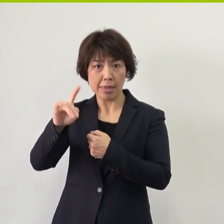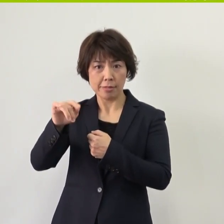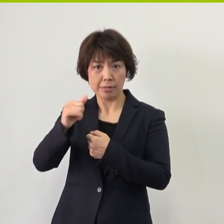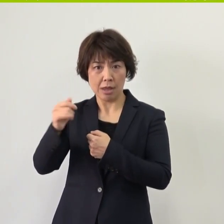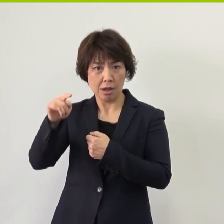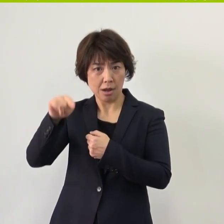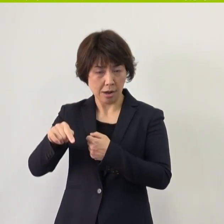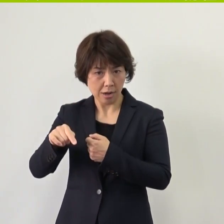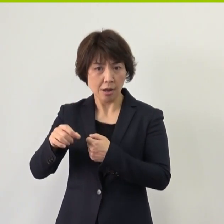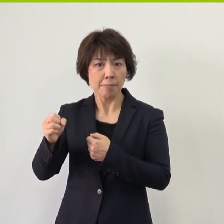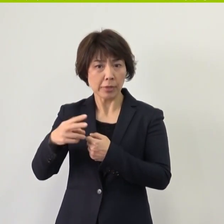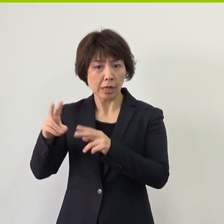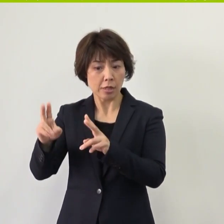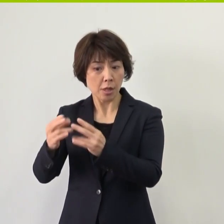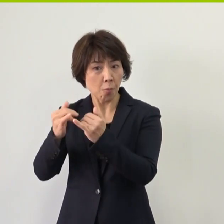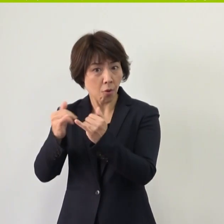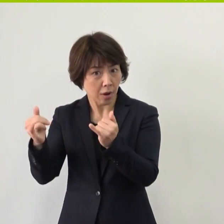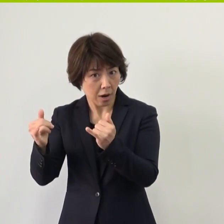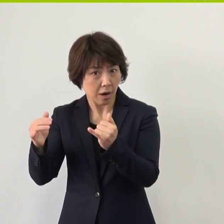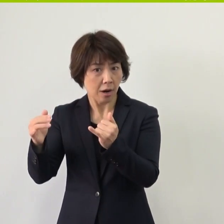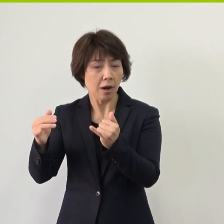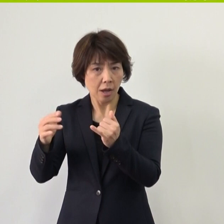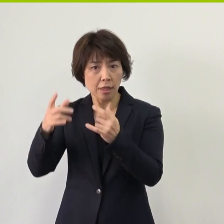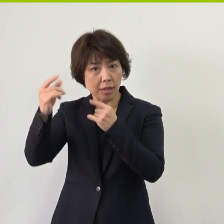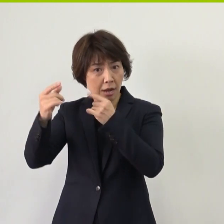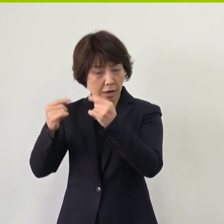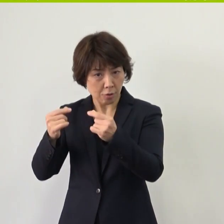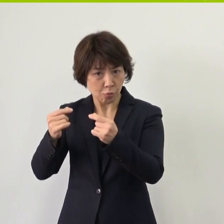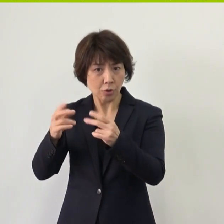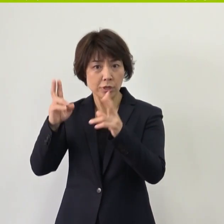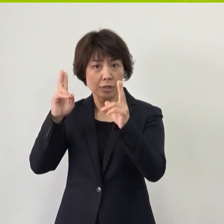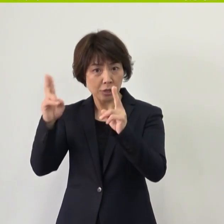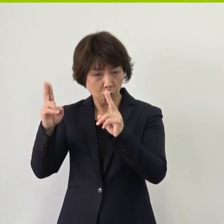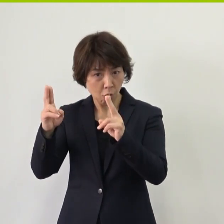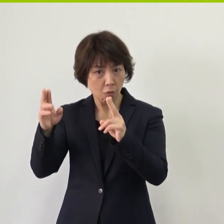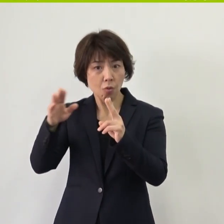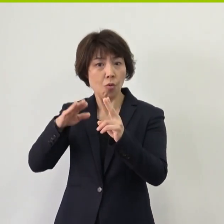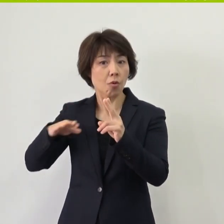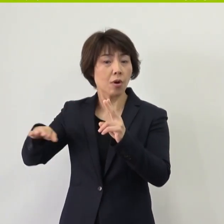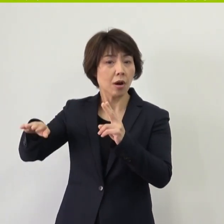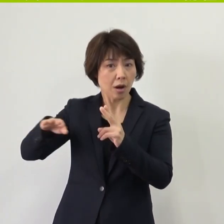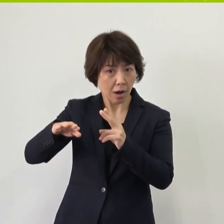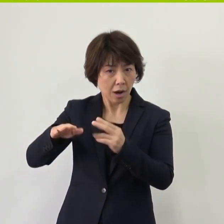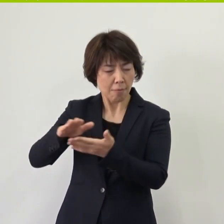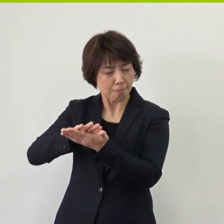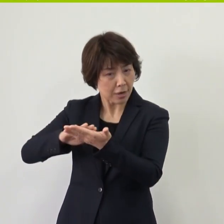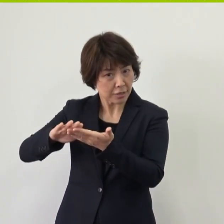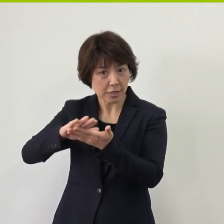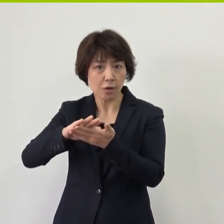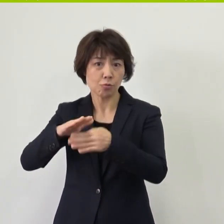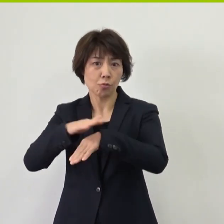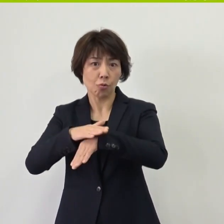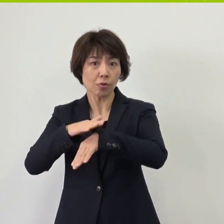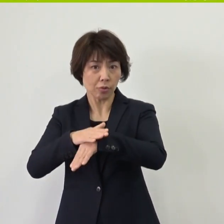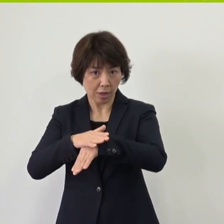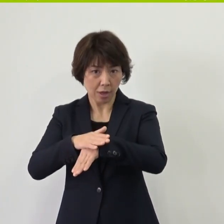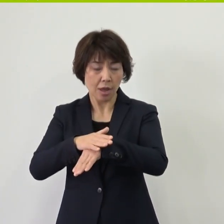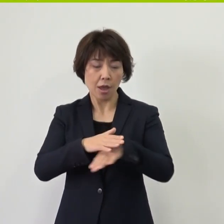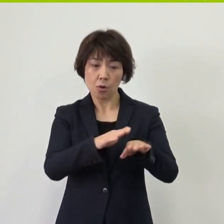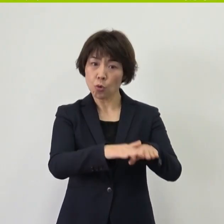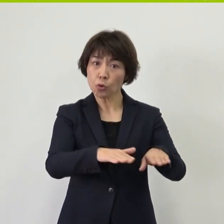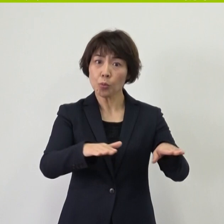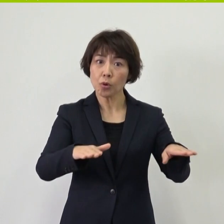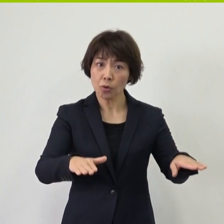在、そしていろんな専門家の存在、大学とか企業ですね、そういうものがこう混じり合うような形